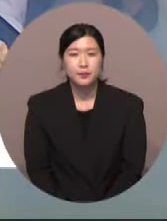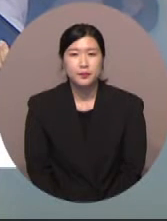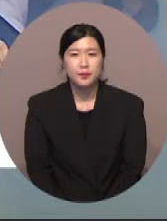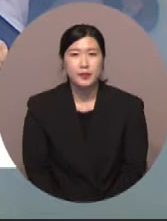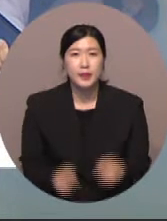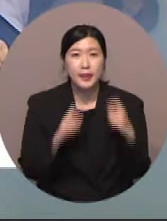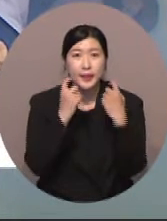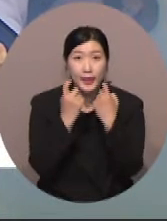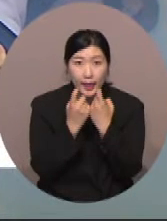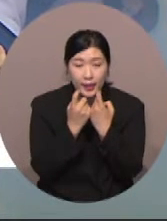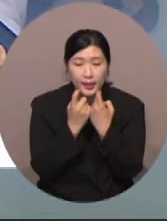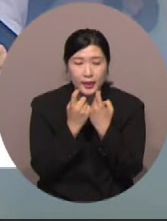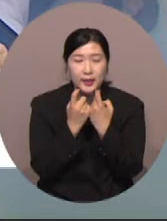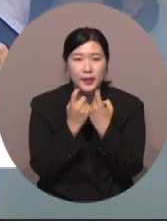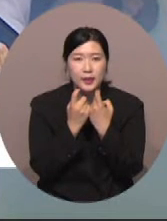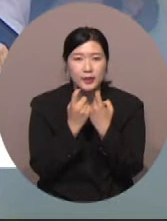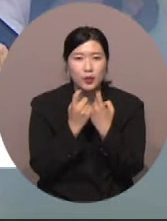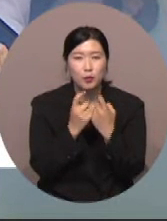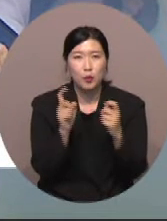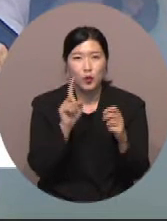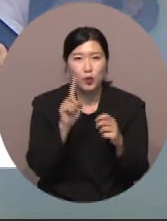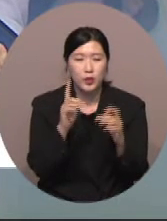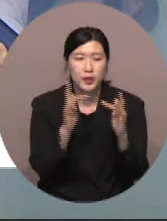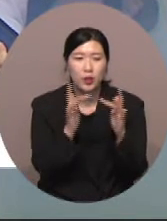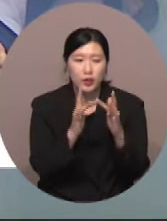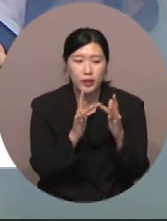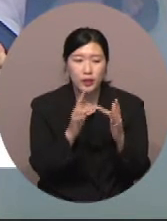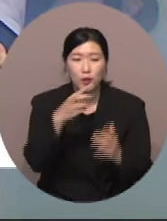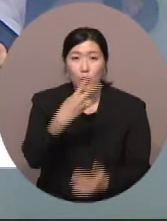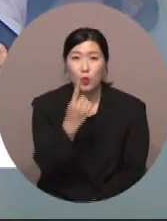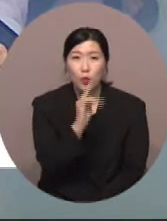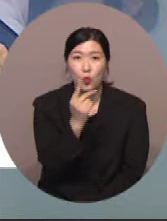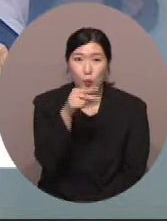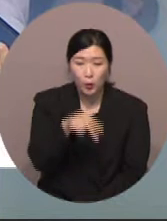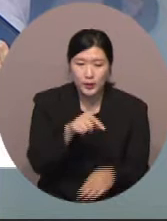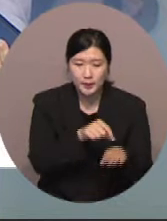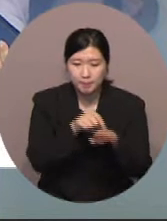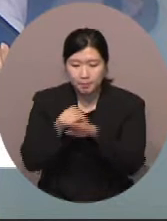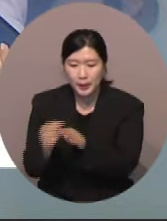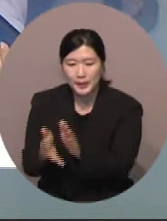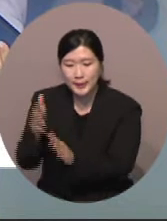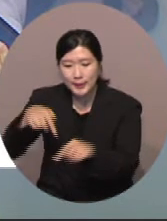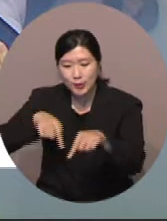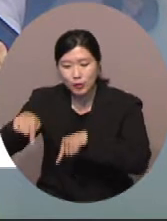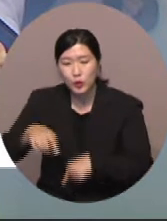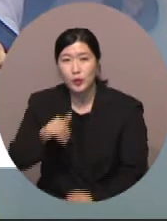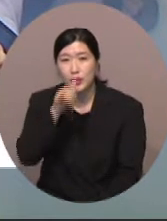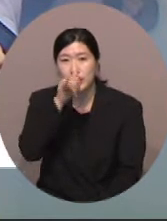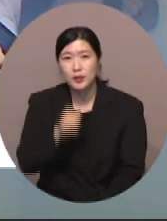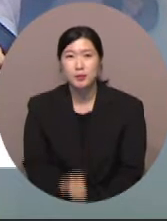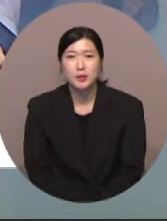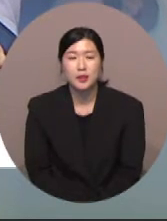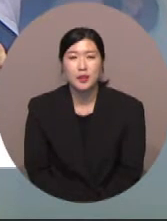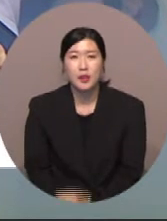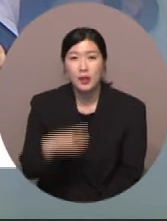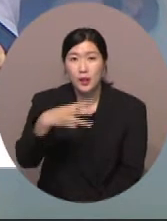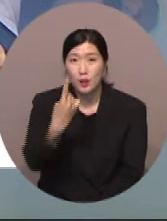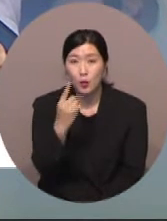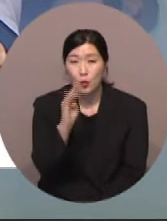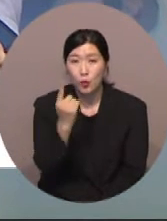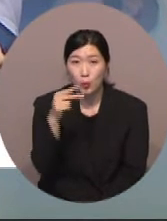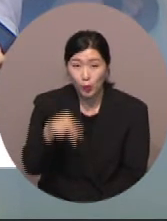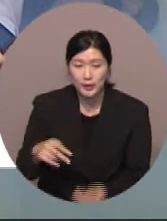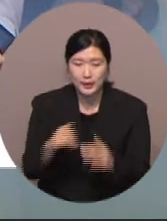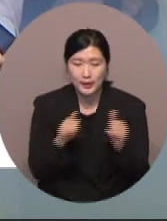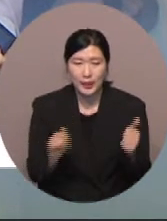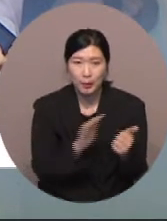민간 기업에서 활발히 활용하던 디지털 프로그램이 지자체에도 도입되고 있습니다. 로봇이 재활치료를 돕기도 하고